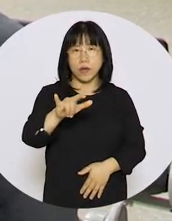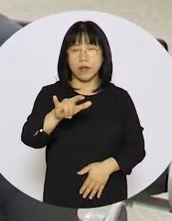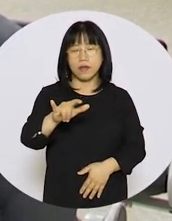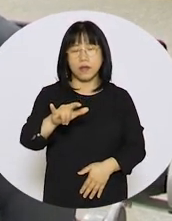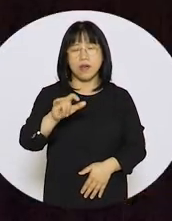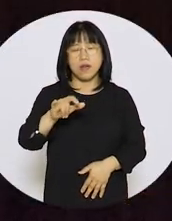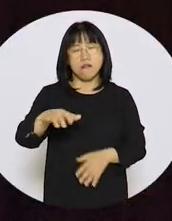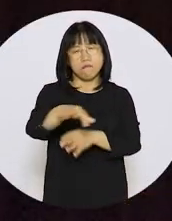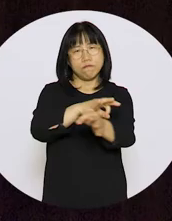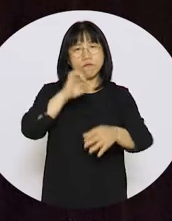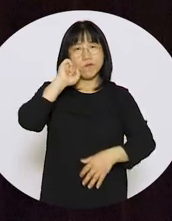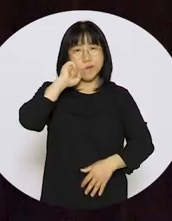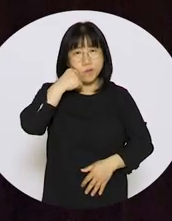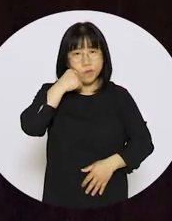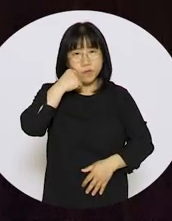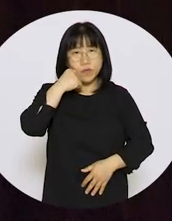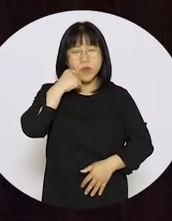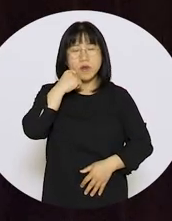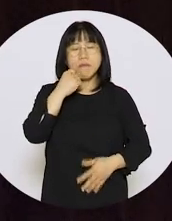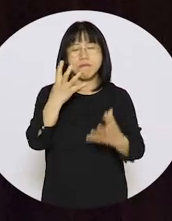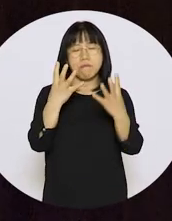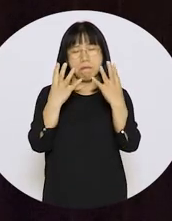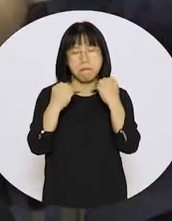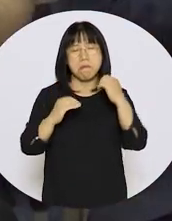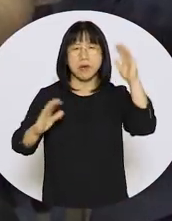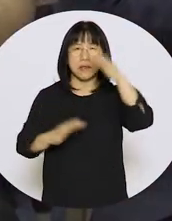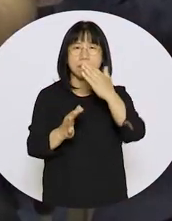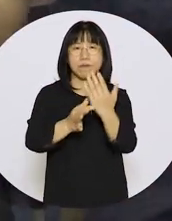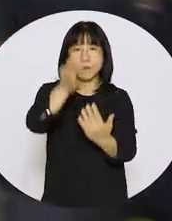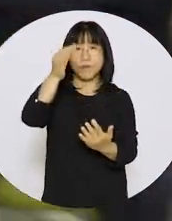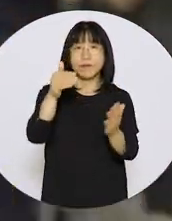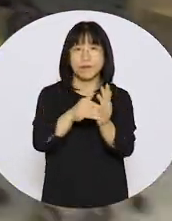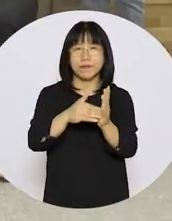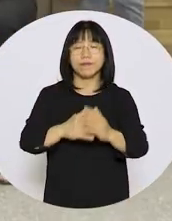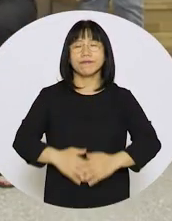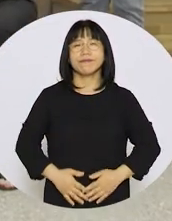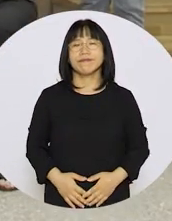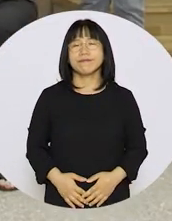구로 어려운 상황을 고려해 더 많은 우수한 학생을 선발해 씁니다